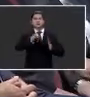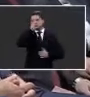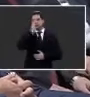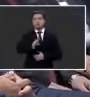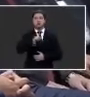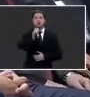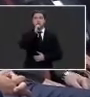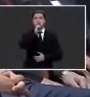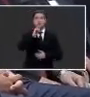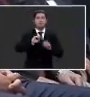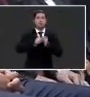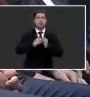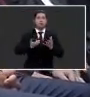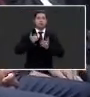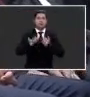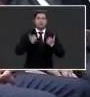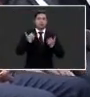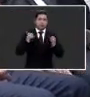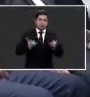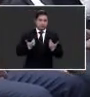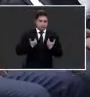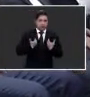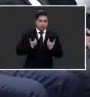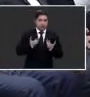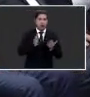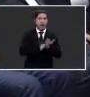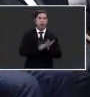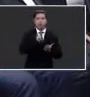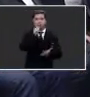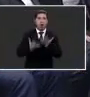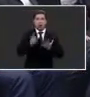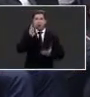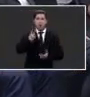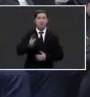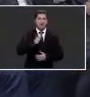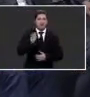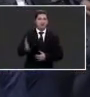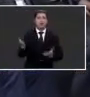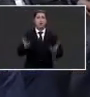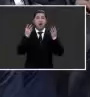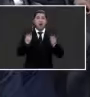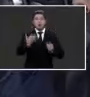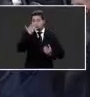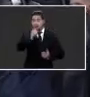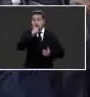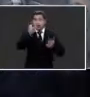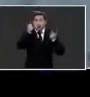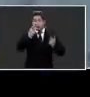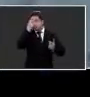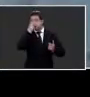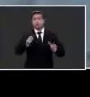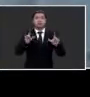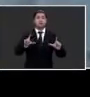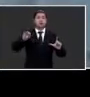su stresi çeken bir ülke olarak elimizdeki kaynakları çok iyi kullanmak mecburiyetindeyiz